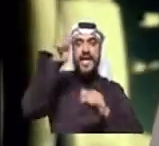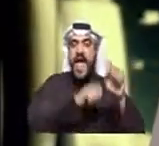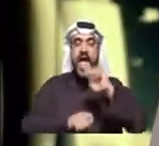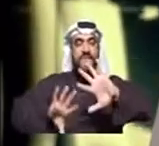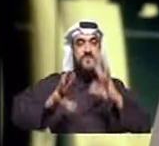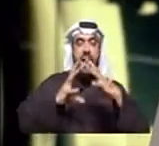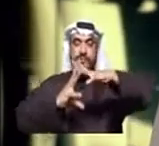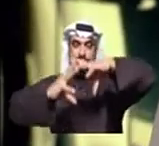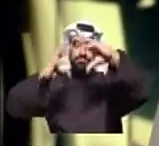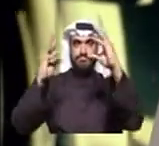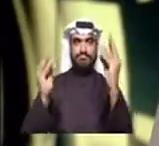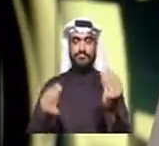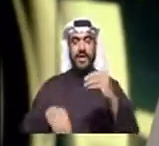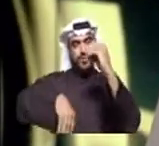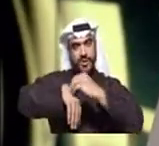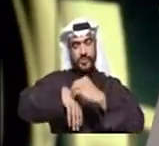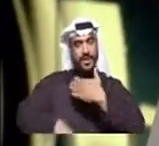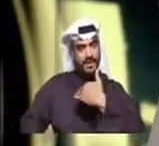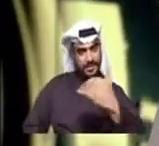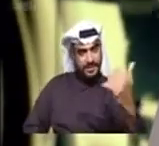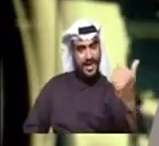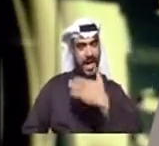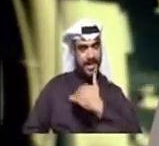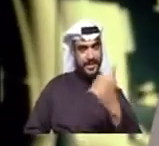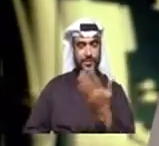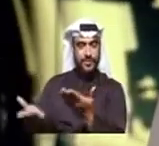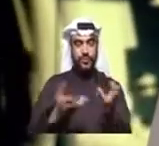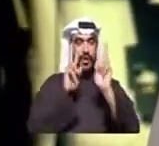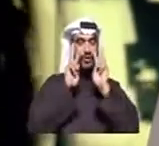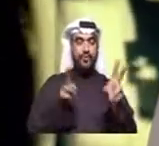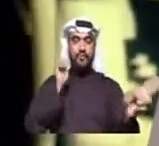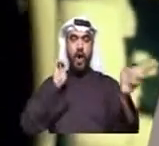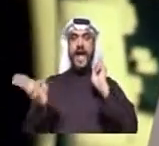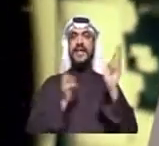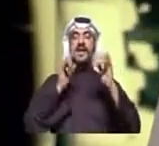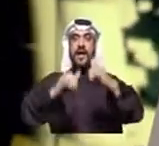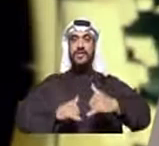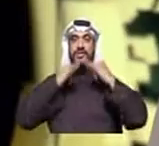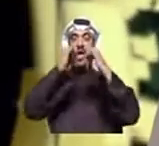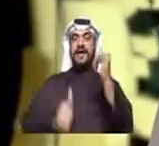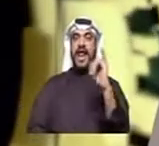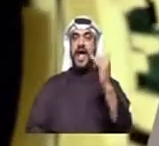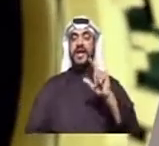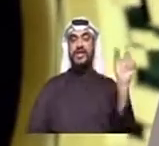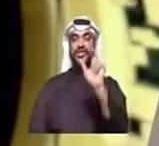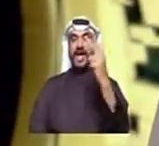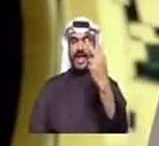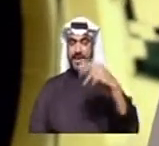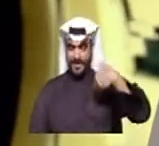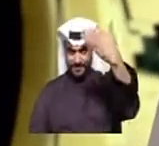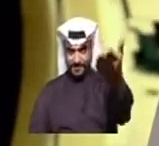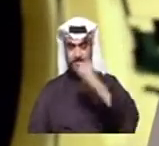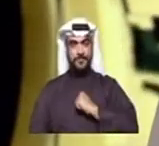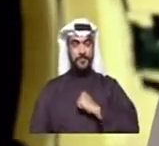للمهتمين بالخيول، كما قدموا الدعوة لسموه حفظه الله لحضور مهرجان الجواد العربي والذي سيقام الشهر المقبل. هذا